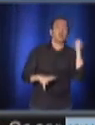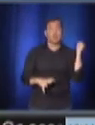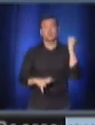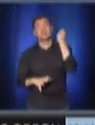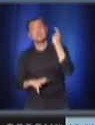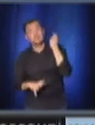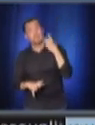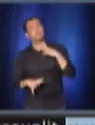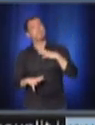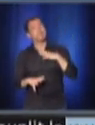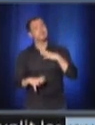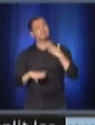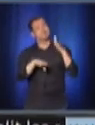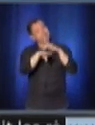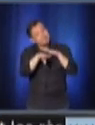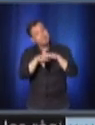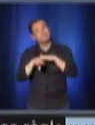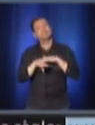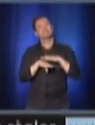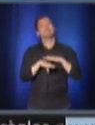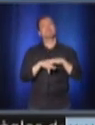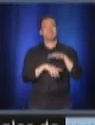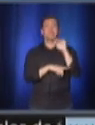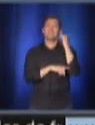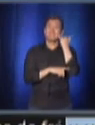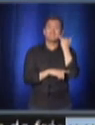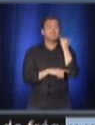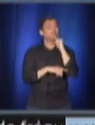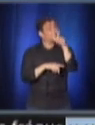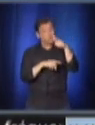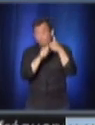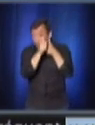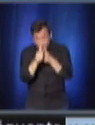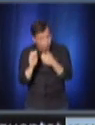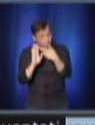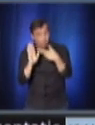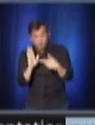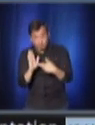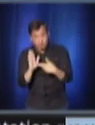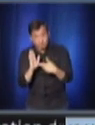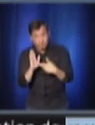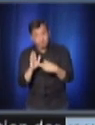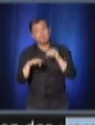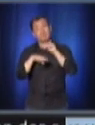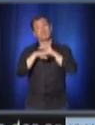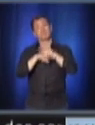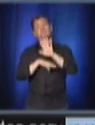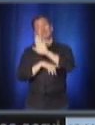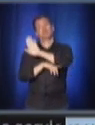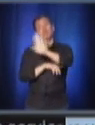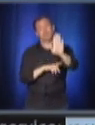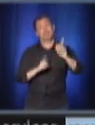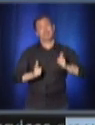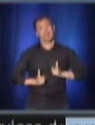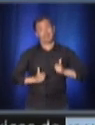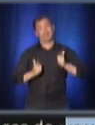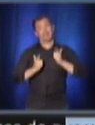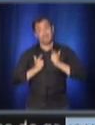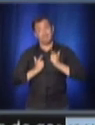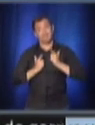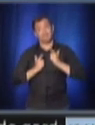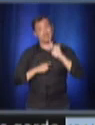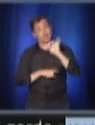je vous le dis. Si les gens ne portent pas le masque, ce n'est pas uniquement votre vie que